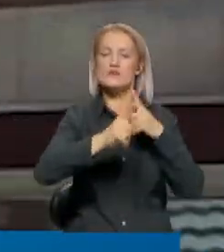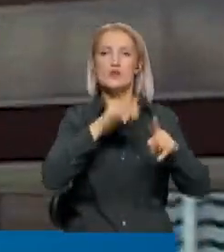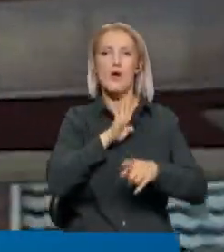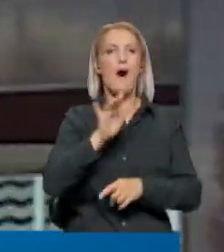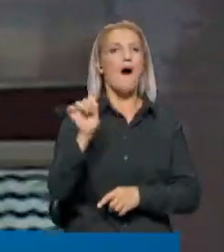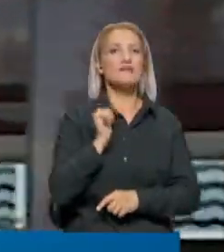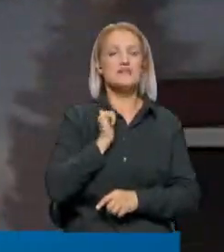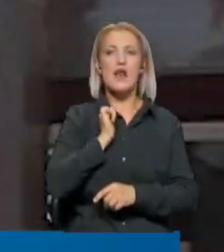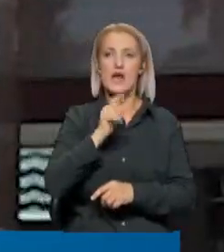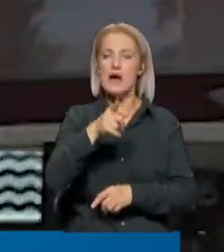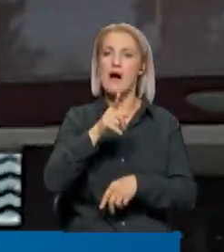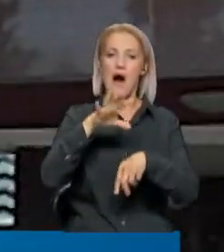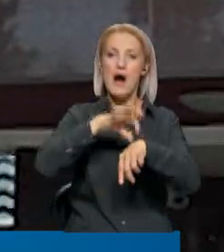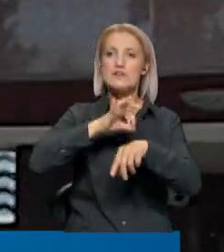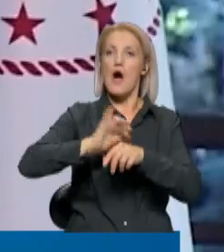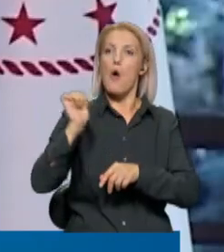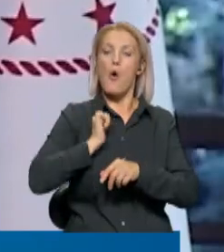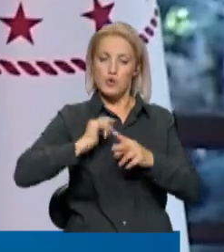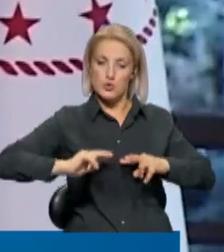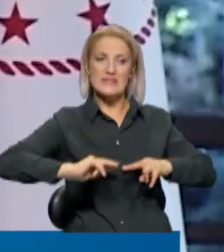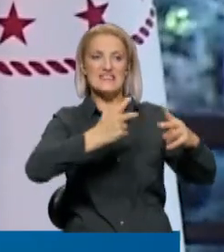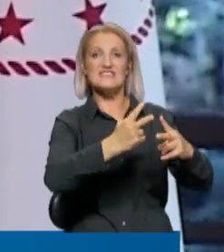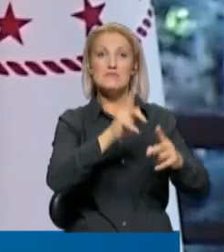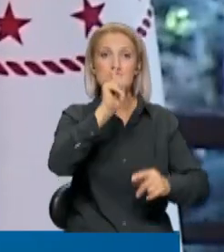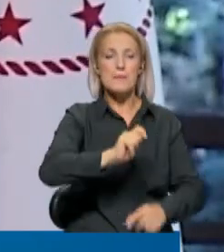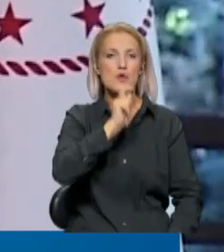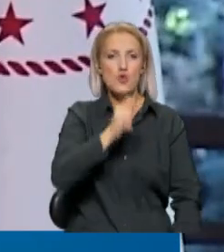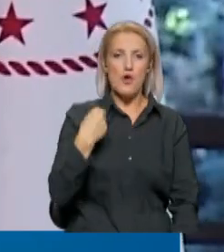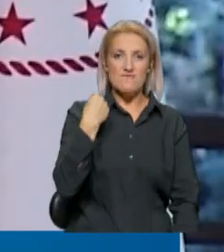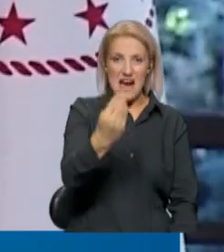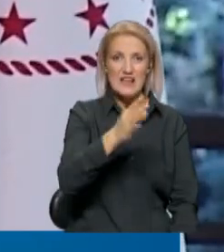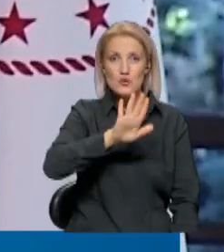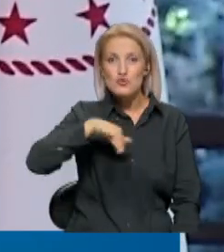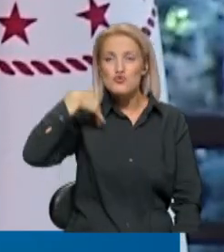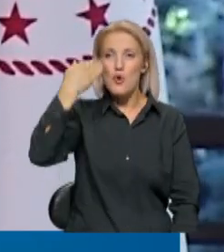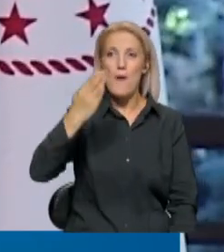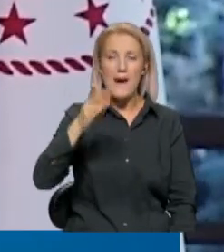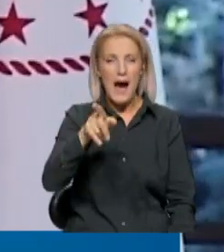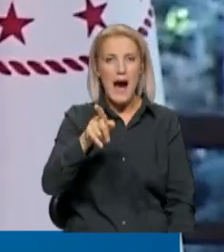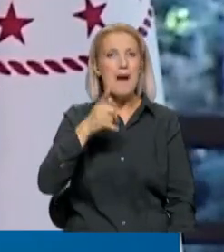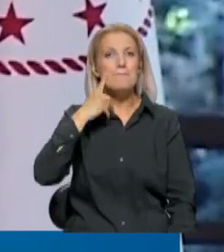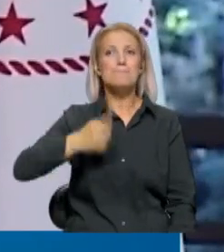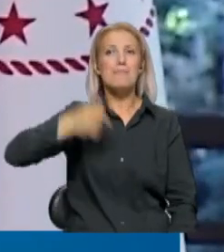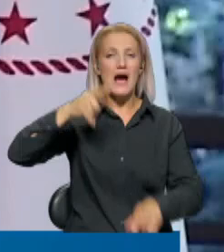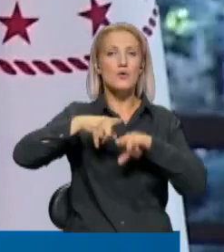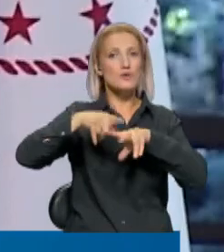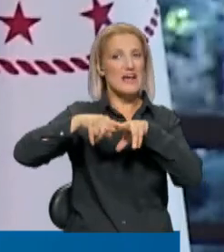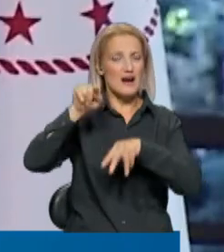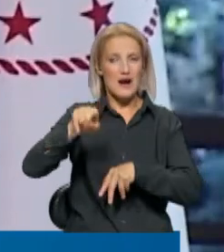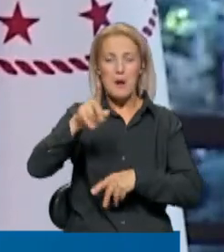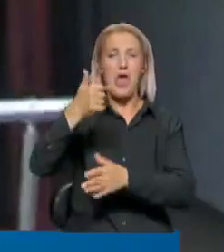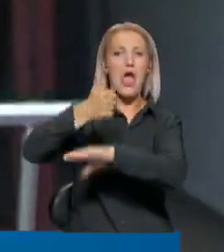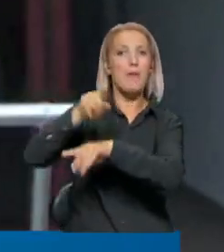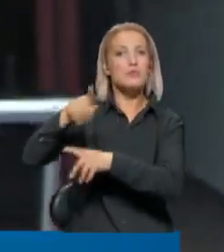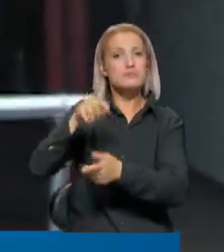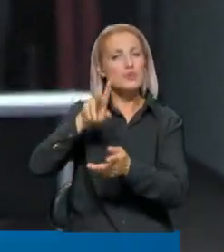askeri hastaneleri orduya teslim edeceğiz vaadinden 2 gün sonra Milli Savunma Bakanı Hulusi Akar da iktidarın bu konuda çalışması olduğunu